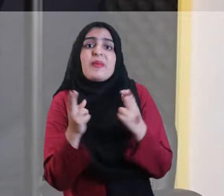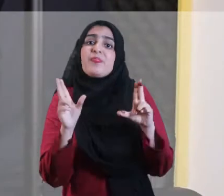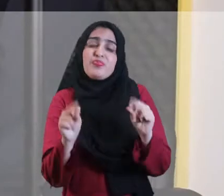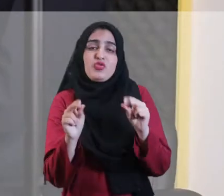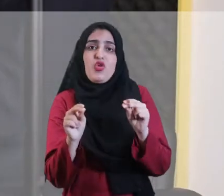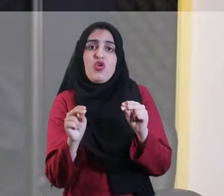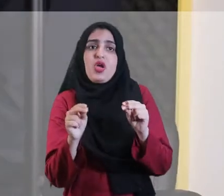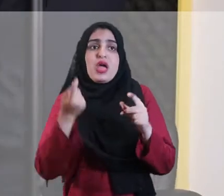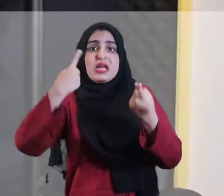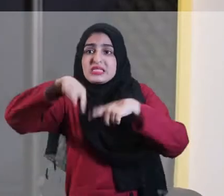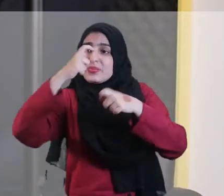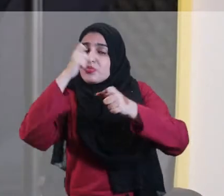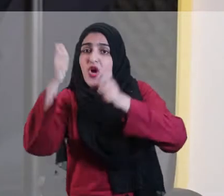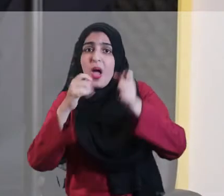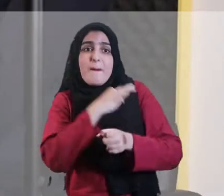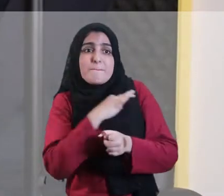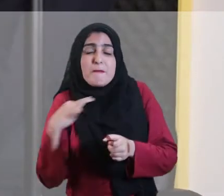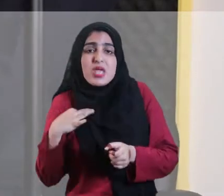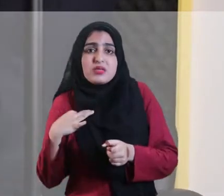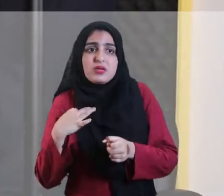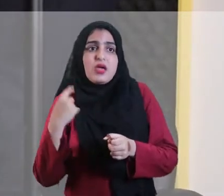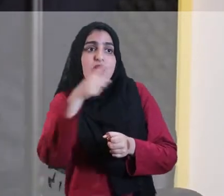चैनल को